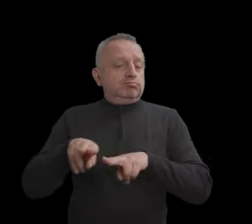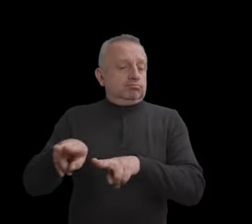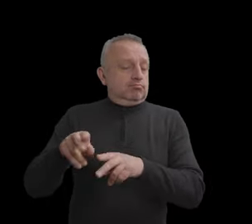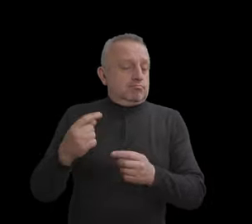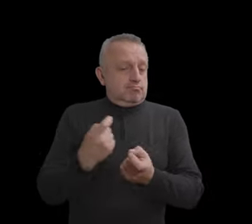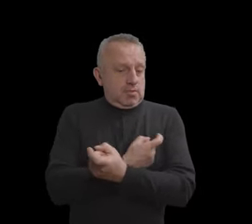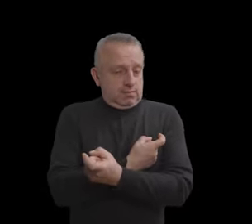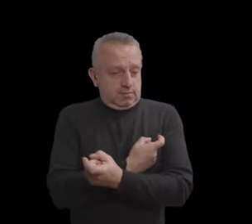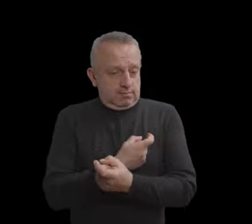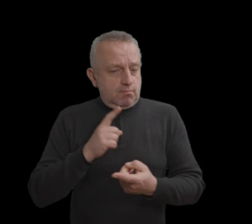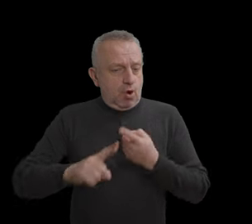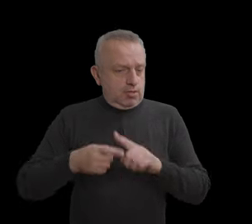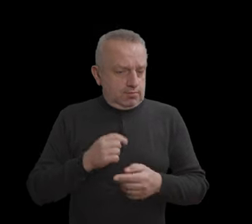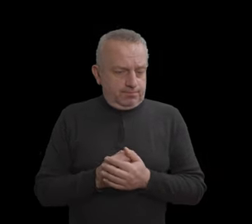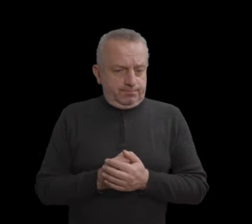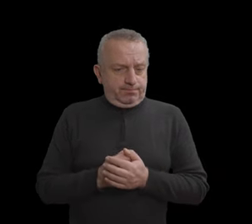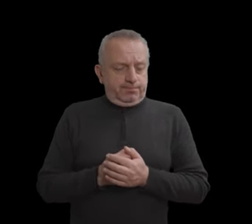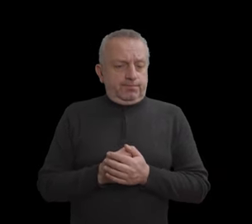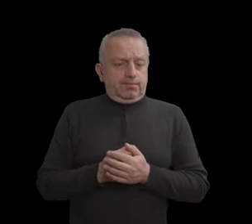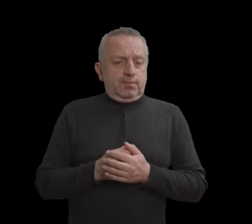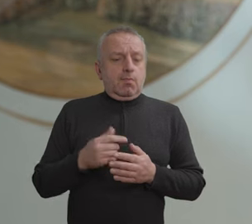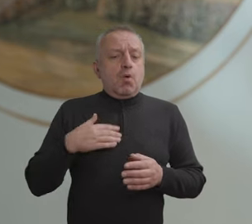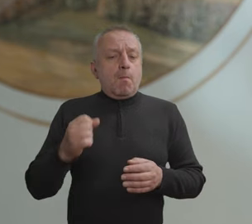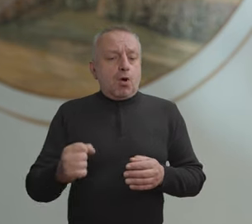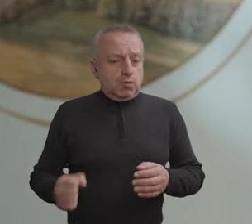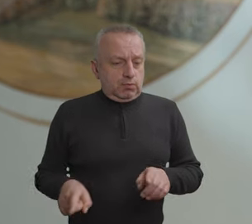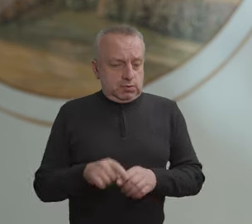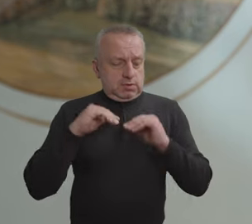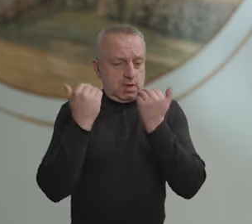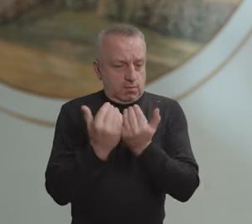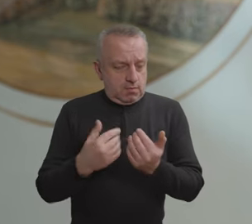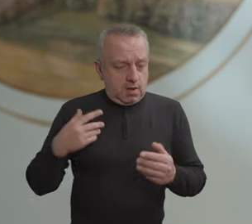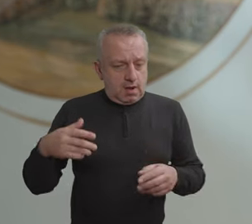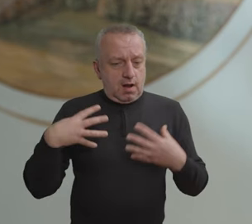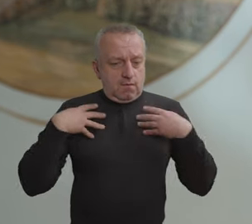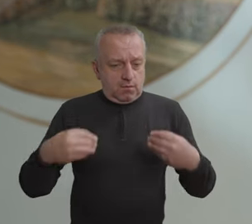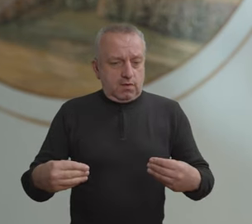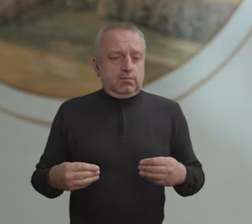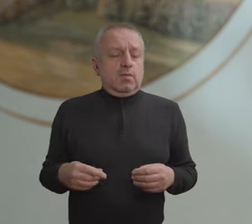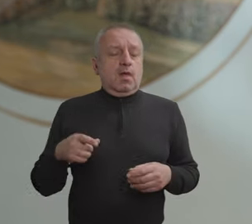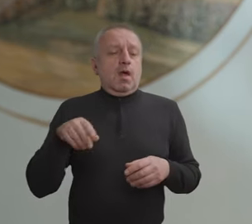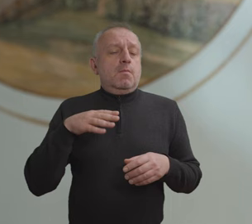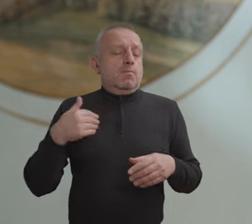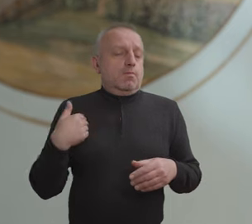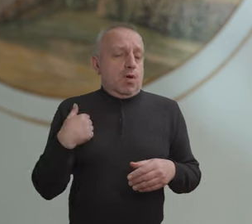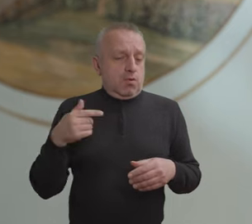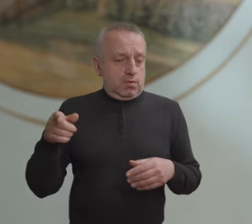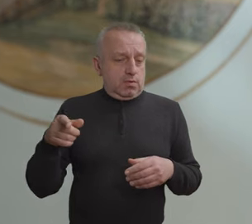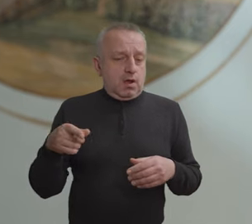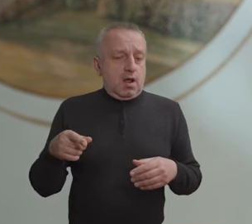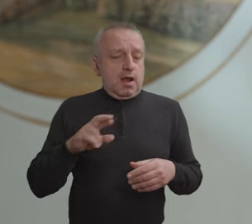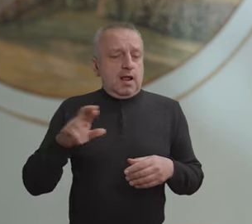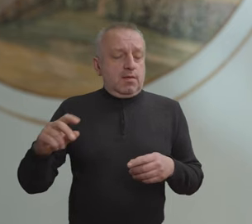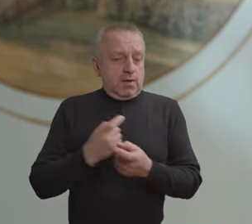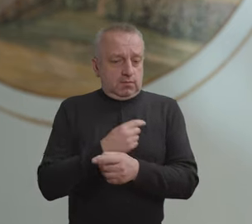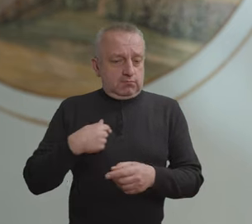był wielkim politykiem. Pełnił różne funkcje. Jedną z najbardziej istotnych była funkcja premiera rządu